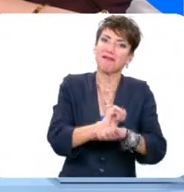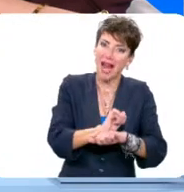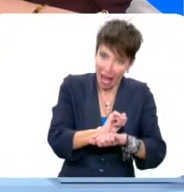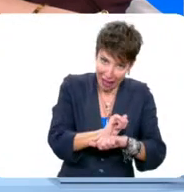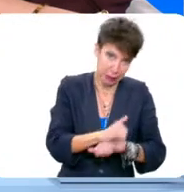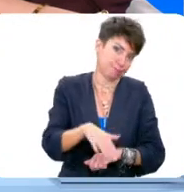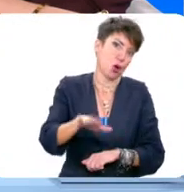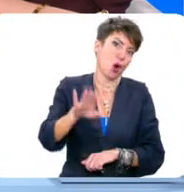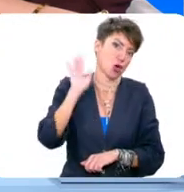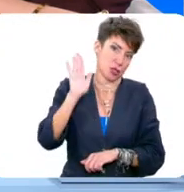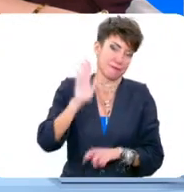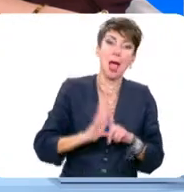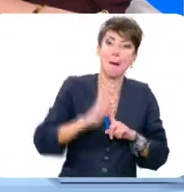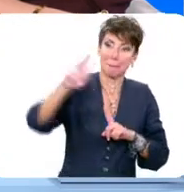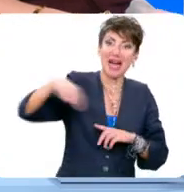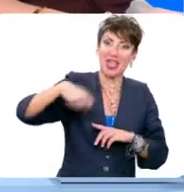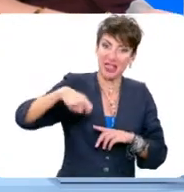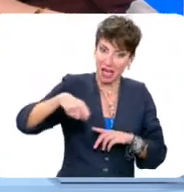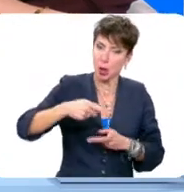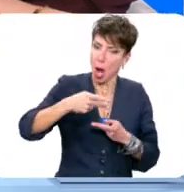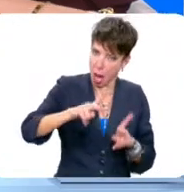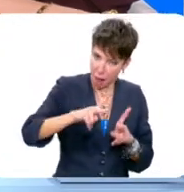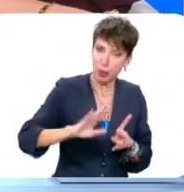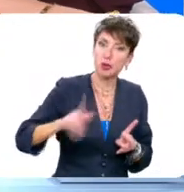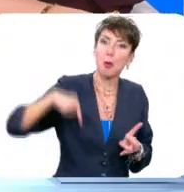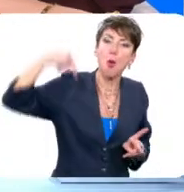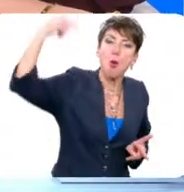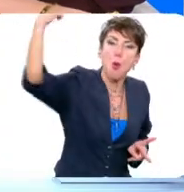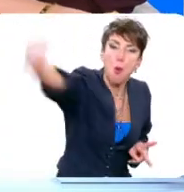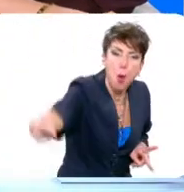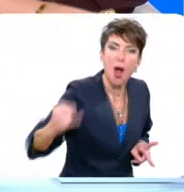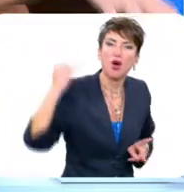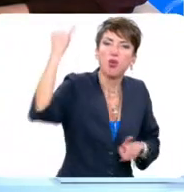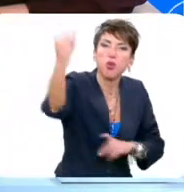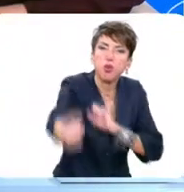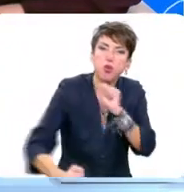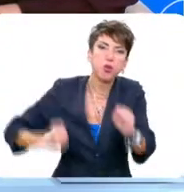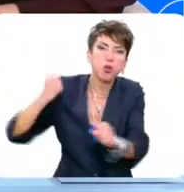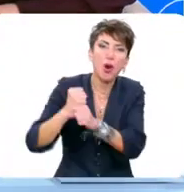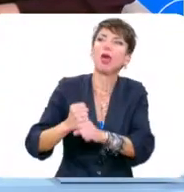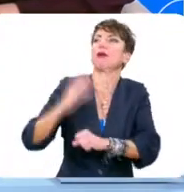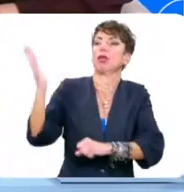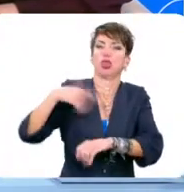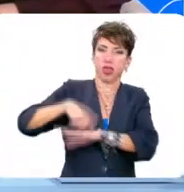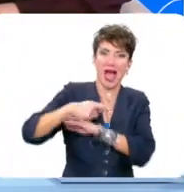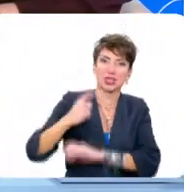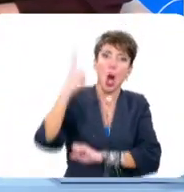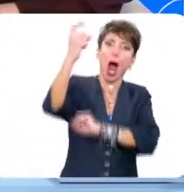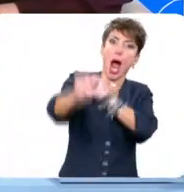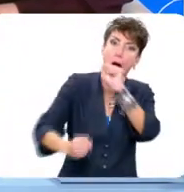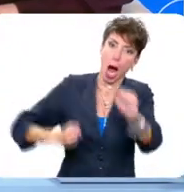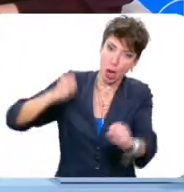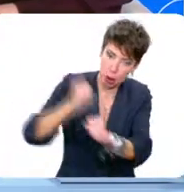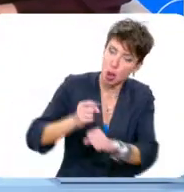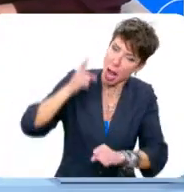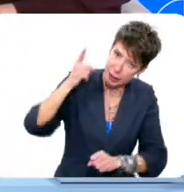Δεν αθώθηκε. Δεν αθώθηκε ο αστυνομικός. Όχι, έπρεπε απλώς να μπει κατευθείαν μέσα, απλώς, κυρία Ρένα. Δεν θα μπει μέσα.